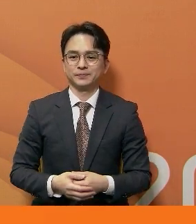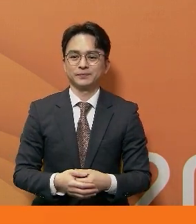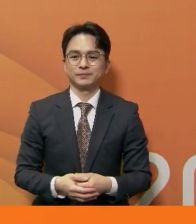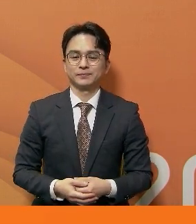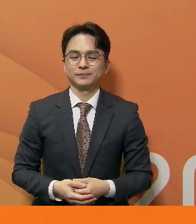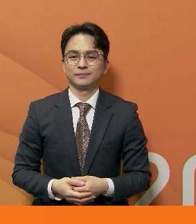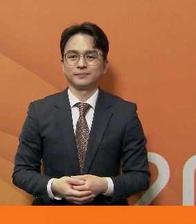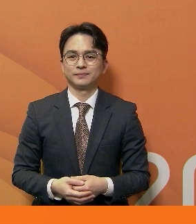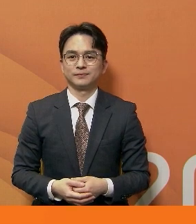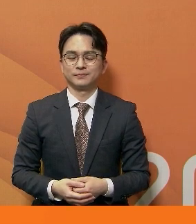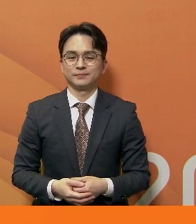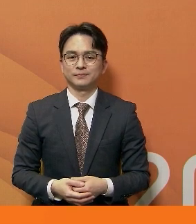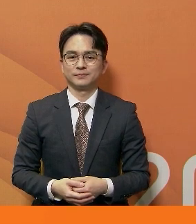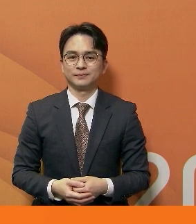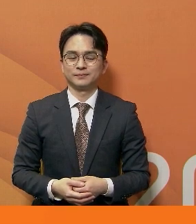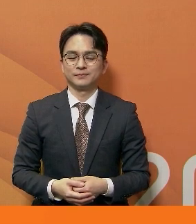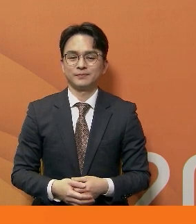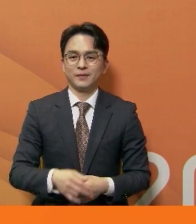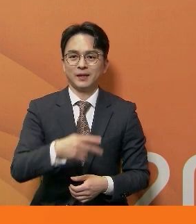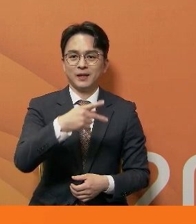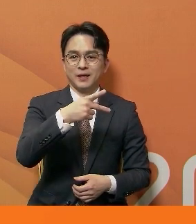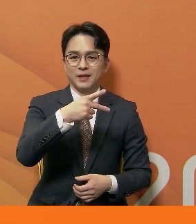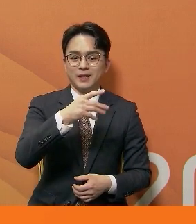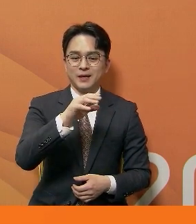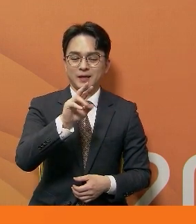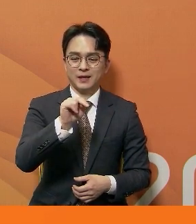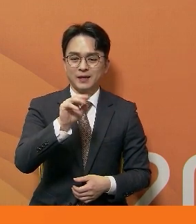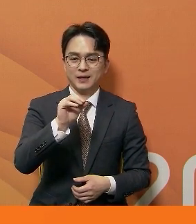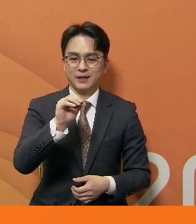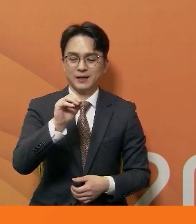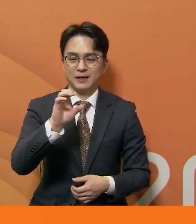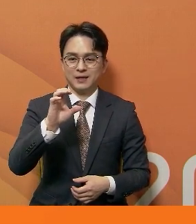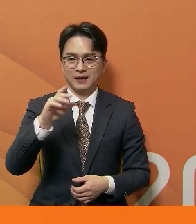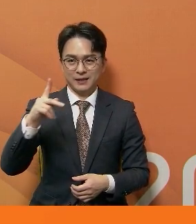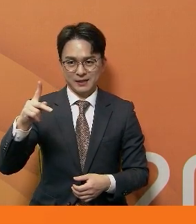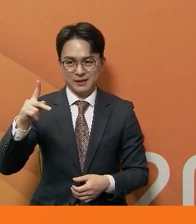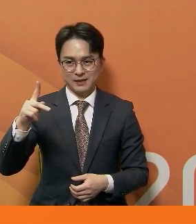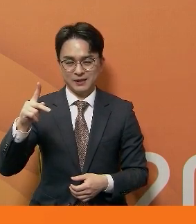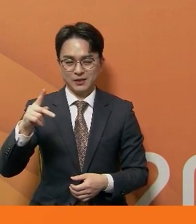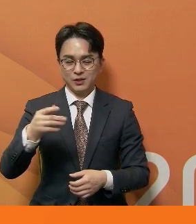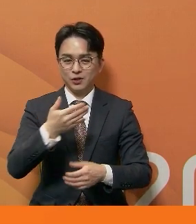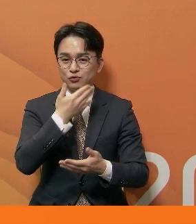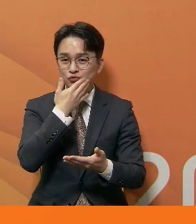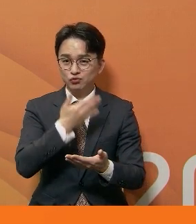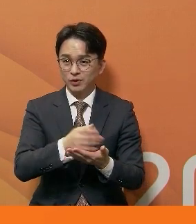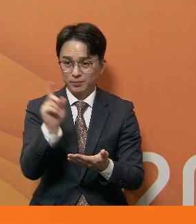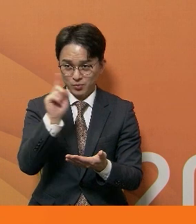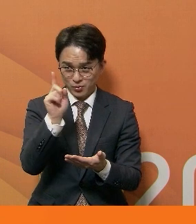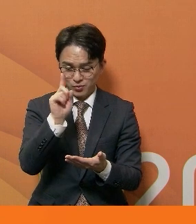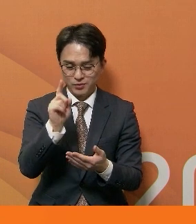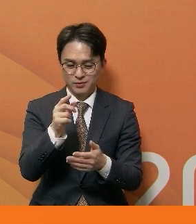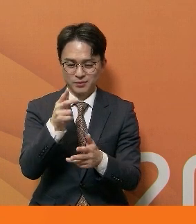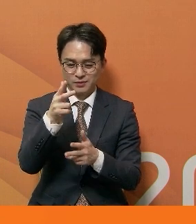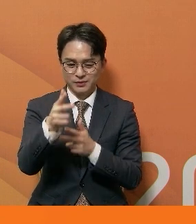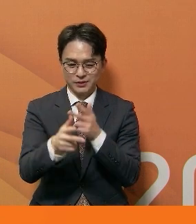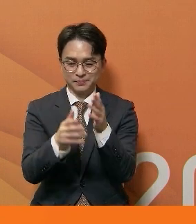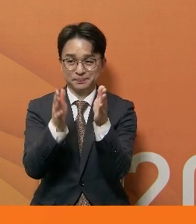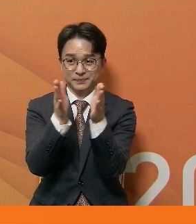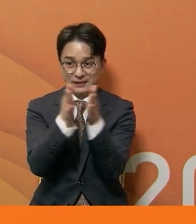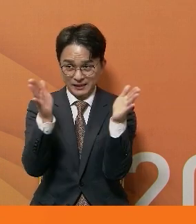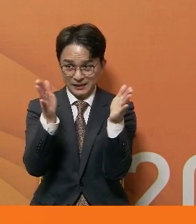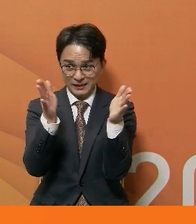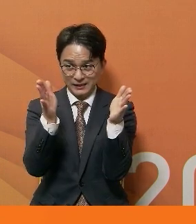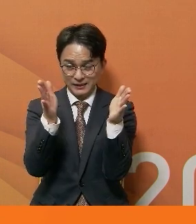예정입니다이 사업에 대해서도 좀 관심을 가져주시기 바랍니다 개인에게 가장 주요 특징은 방금 말씀드렸던